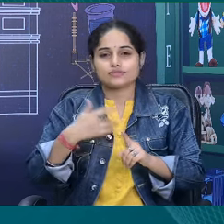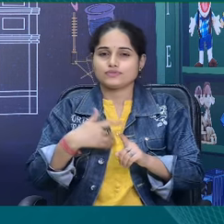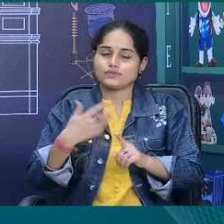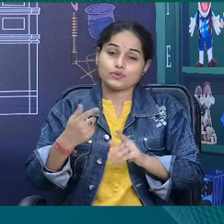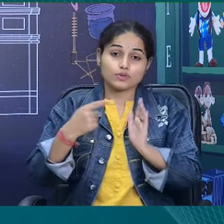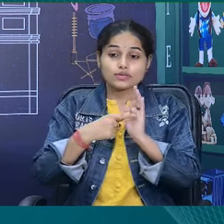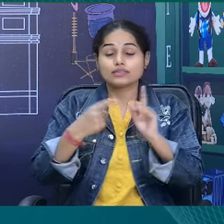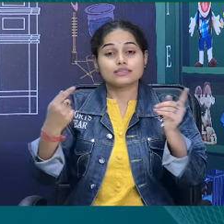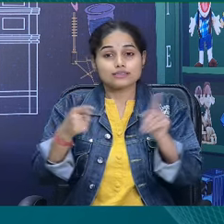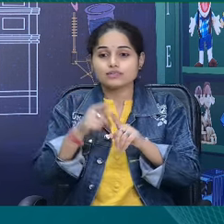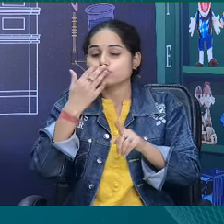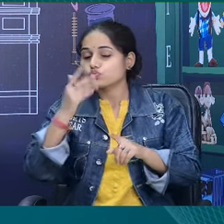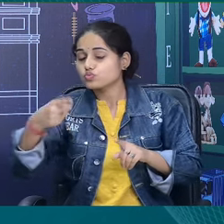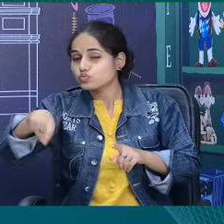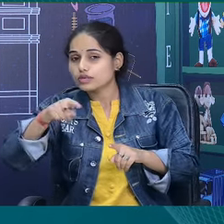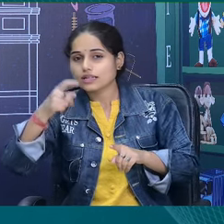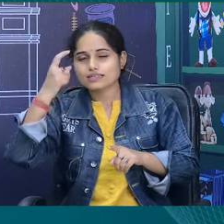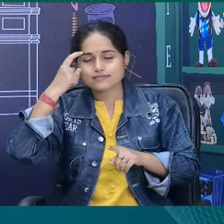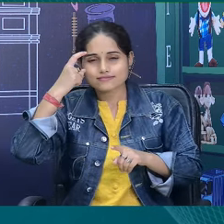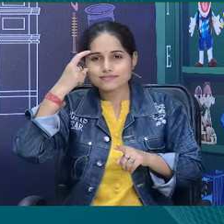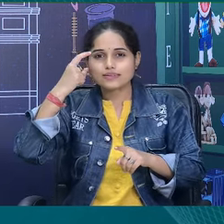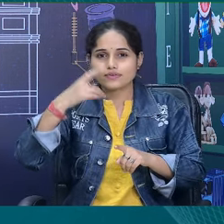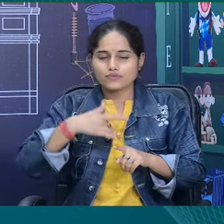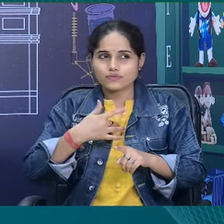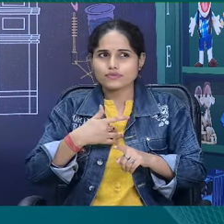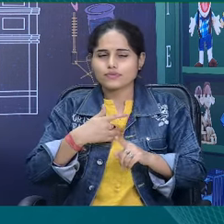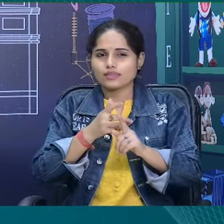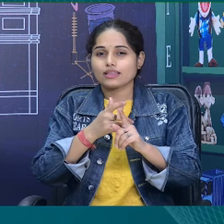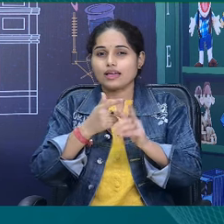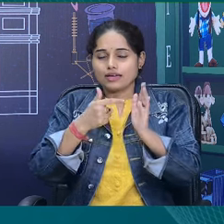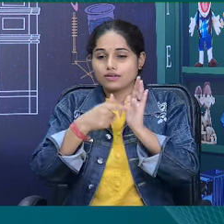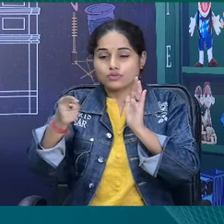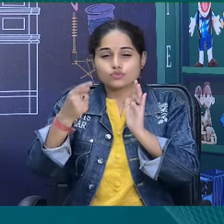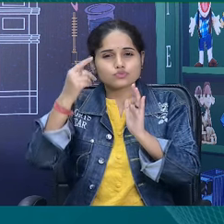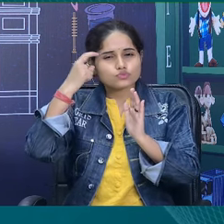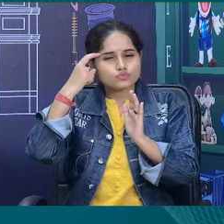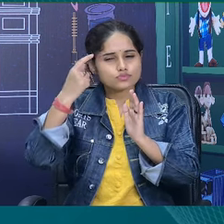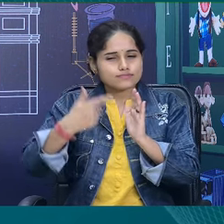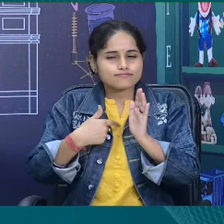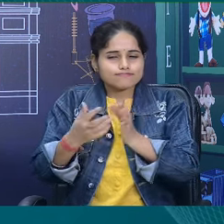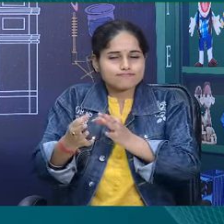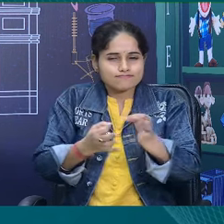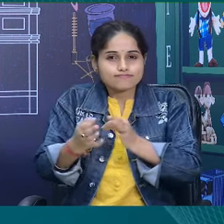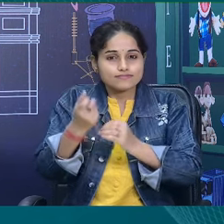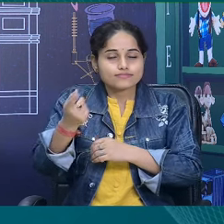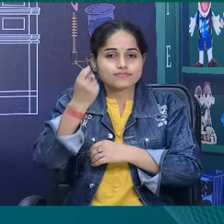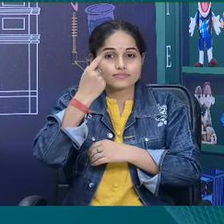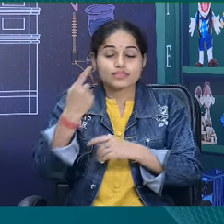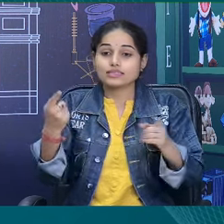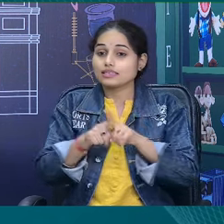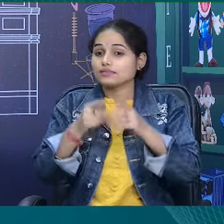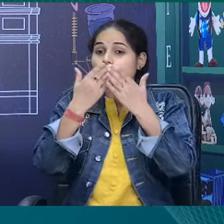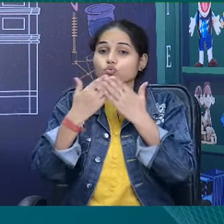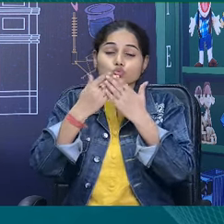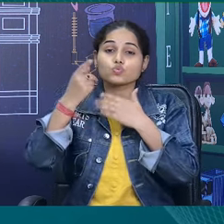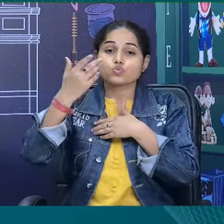में बच्चों के विचारों को एक ठोस शेप देने में आकार देने में मदद कर सकती है स्कूल्स भी इस तरह के एग्जिबीशंस का